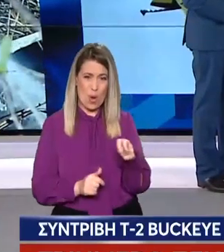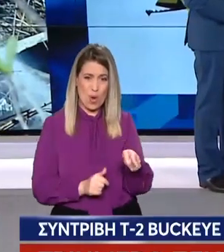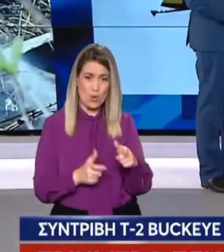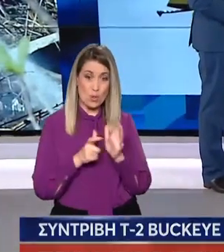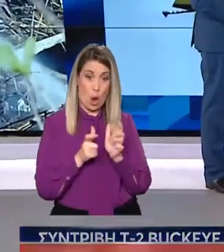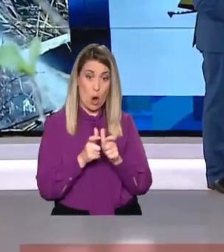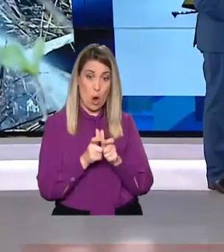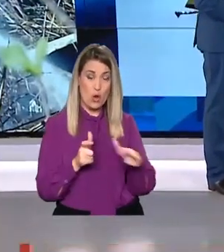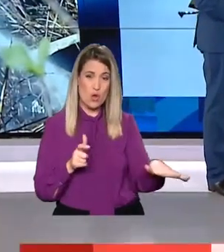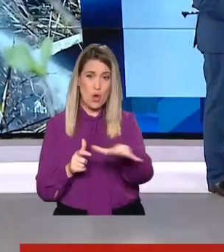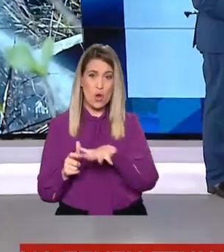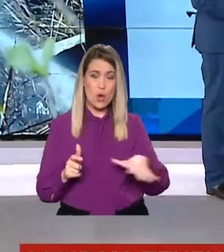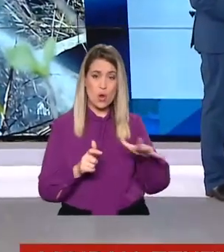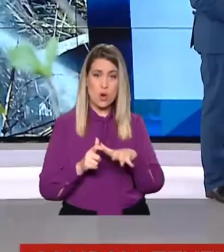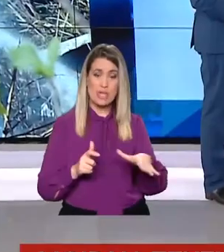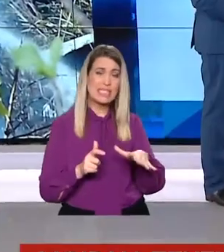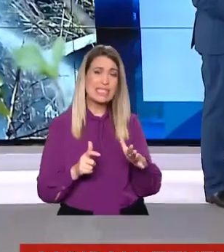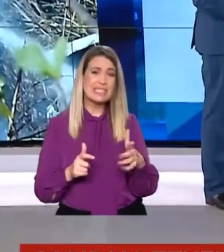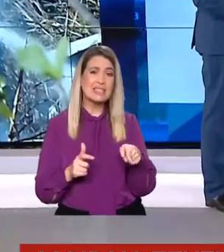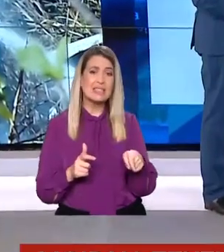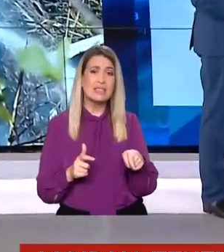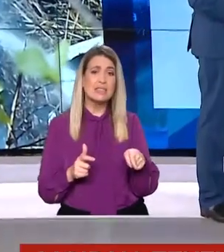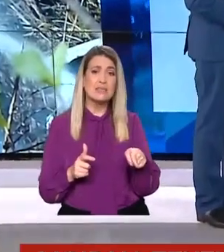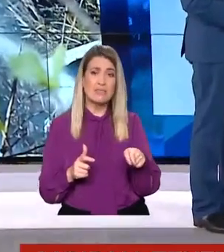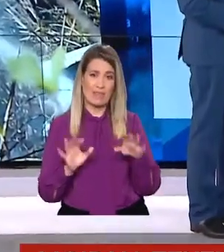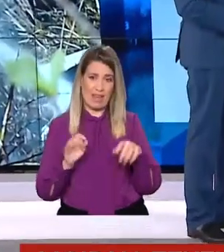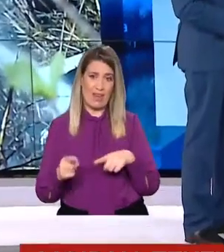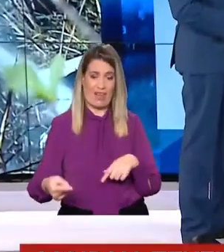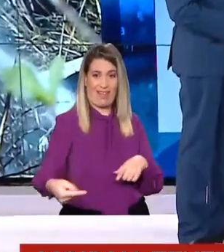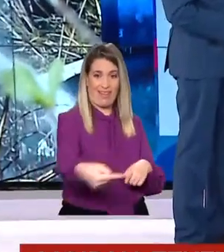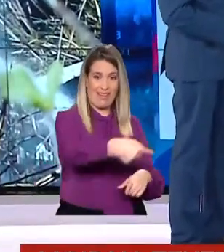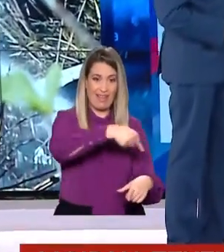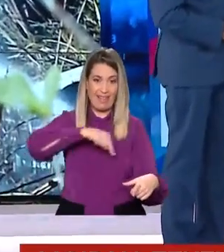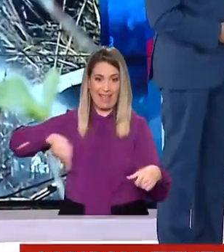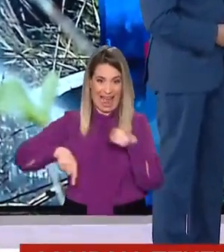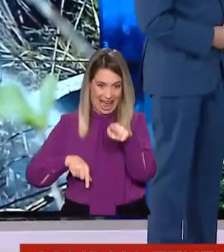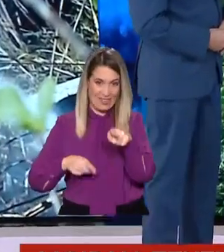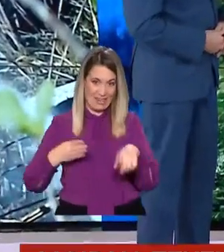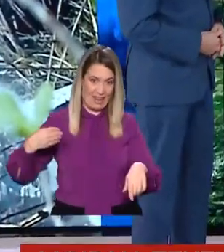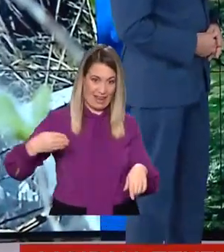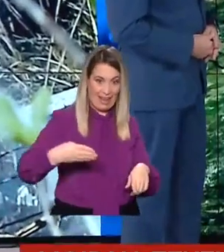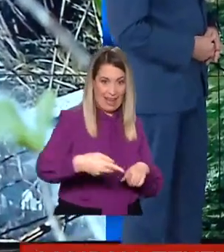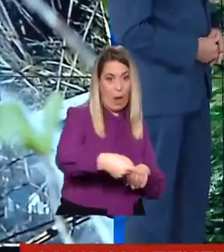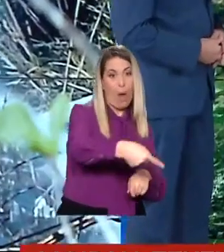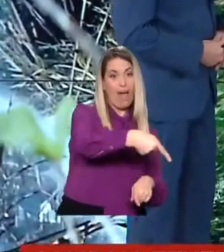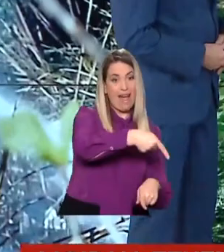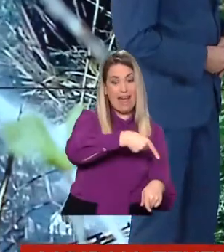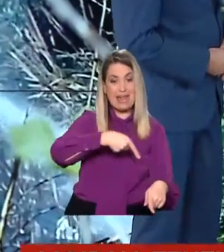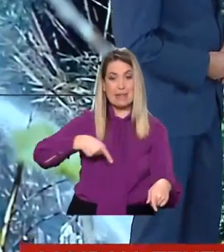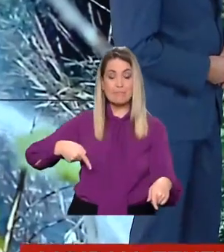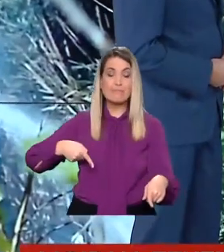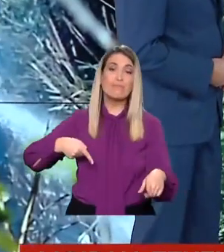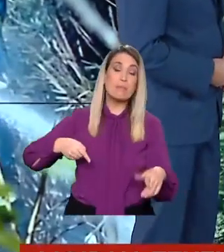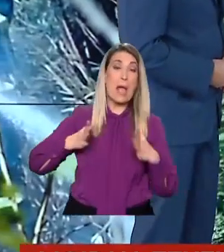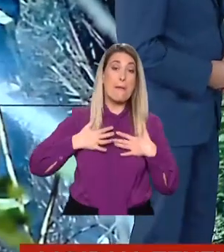είναι στην ουσία, στην πορεία της στροφής που κάνει για να βρει την ευθεία του διαδρόμου ο επισμηναγός. Το πιθανό